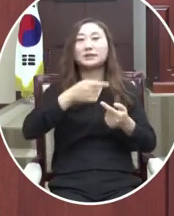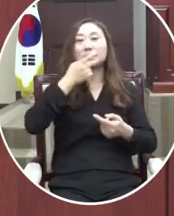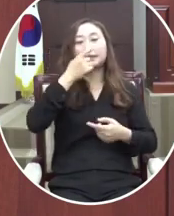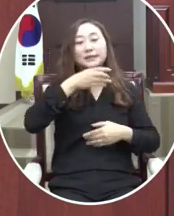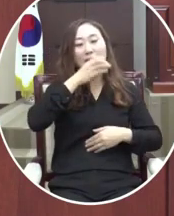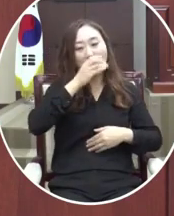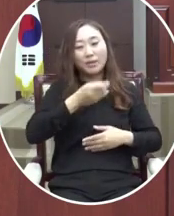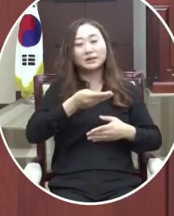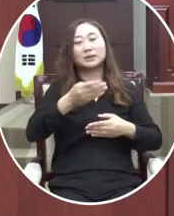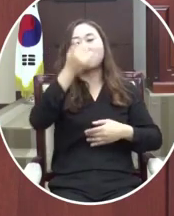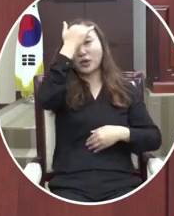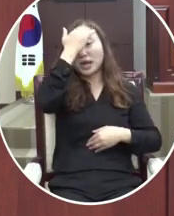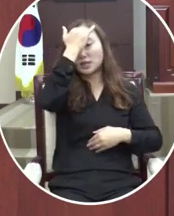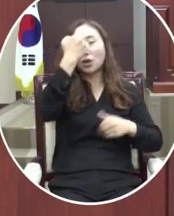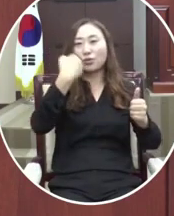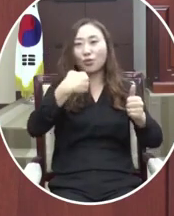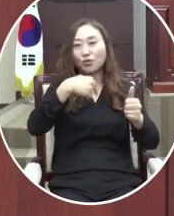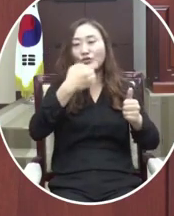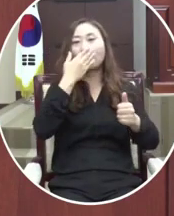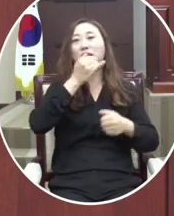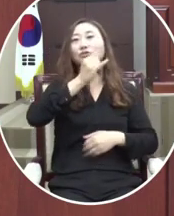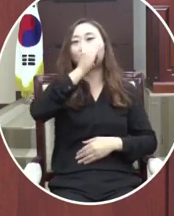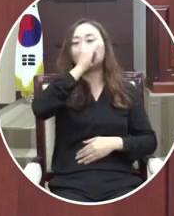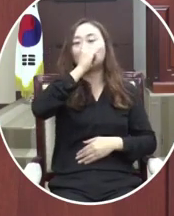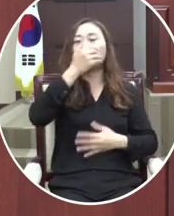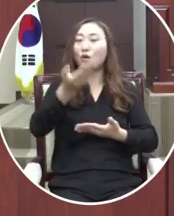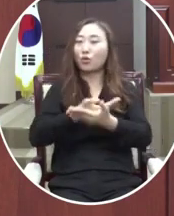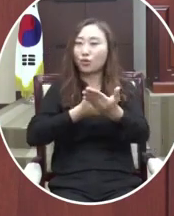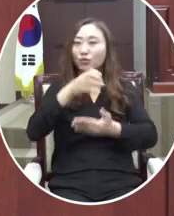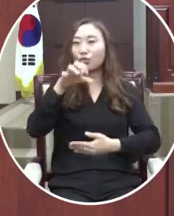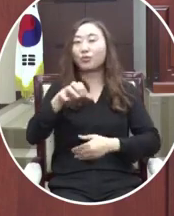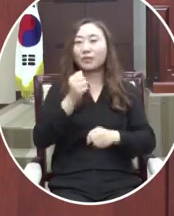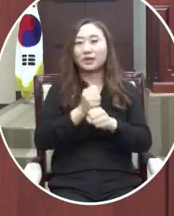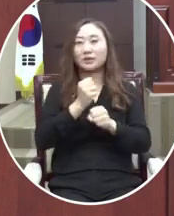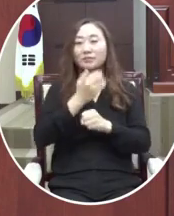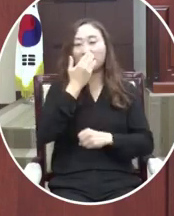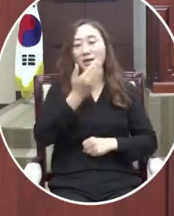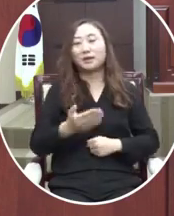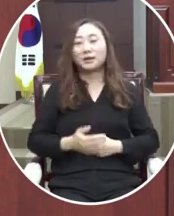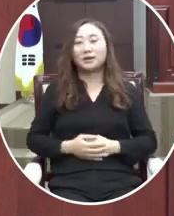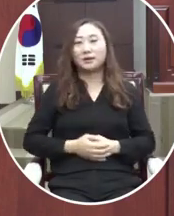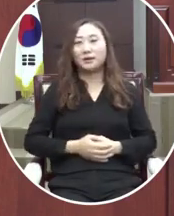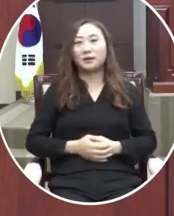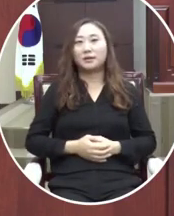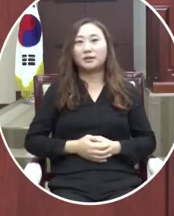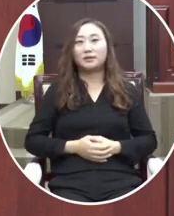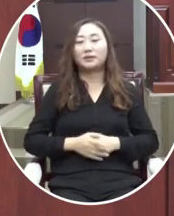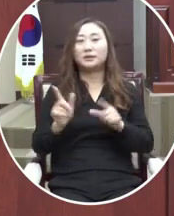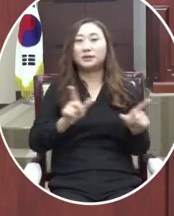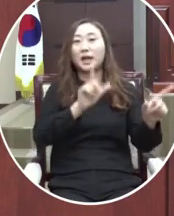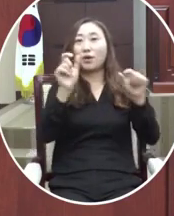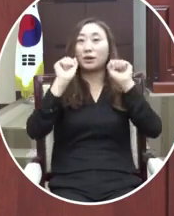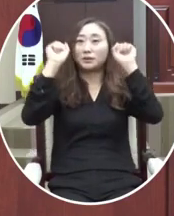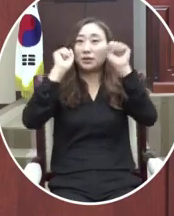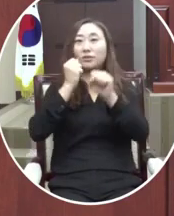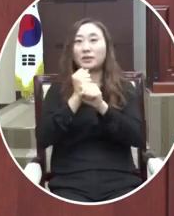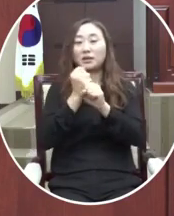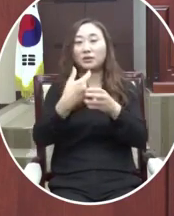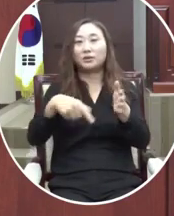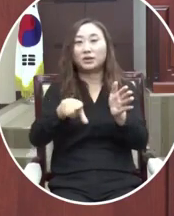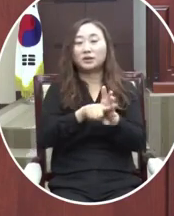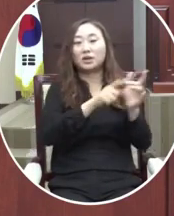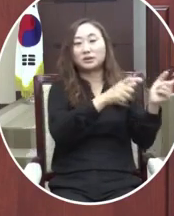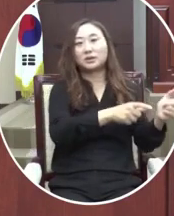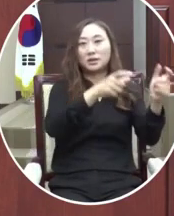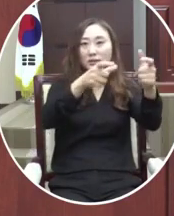체험과 애절 교육을 진행하는 전통문화 체험과 교류의 장이 될 것입니다 균형잡힌 생활체육 인프라 구축을